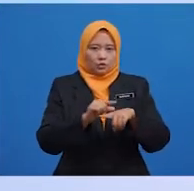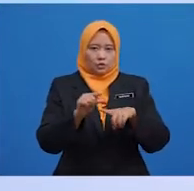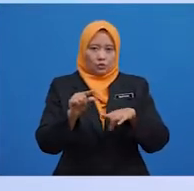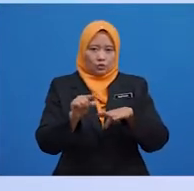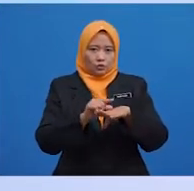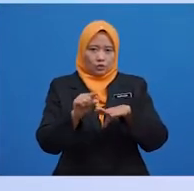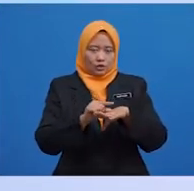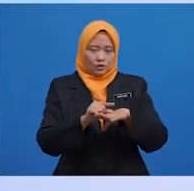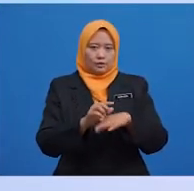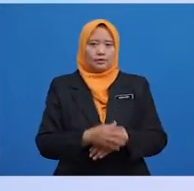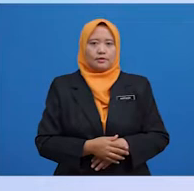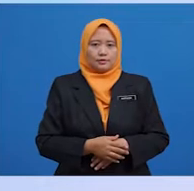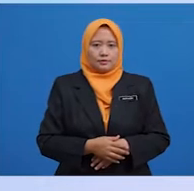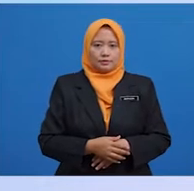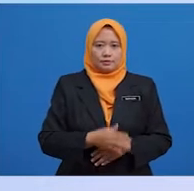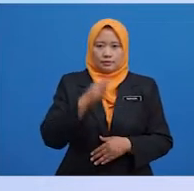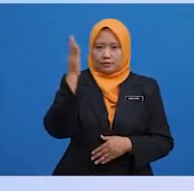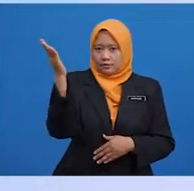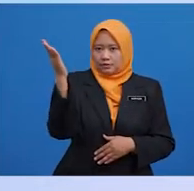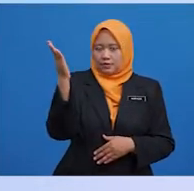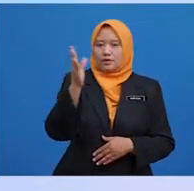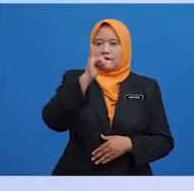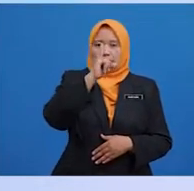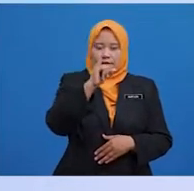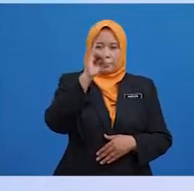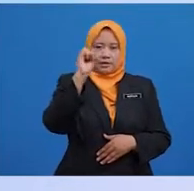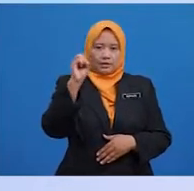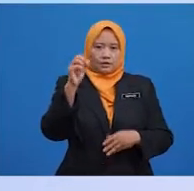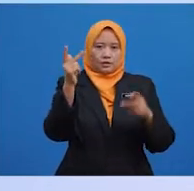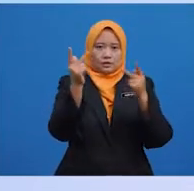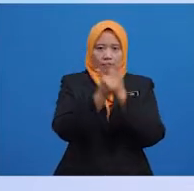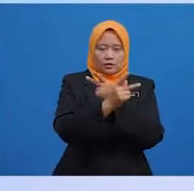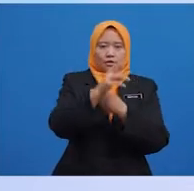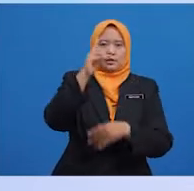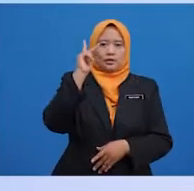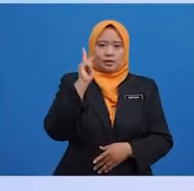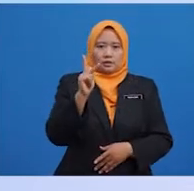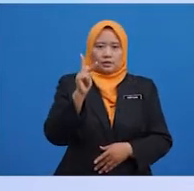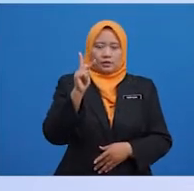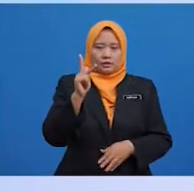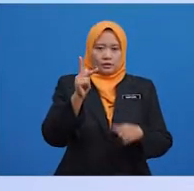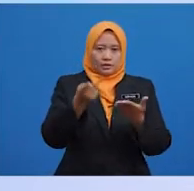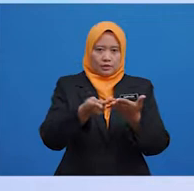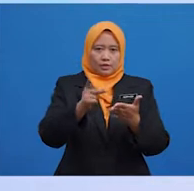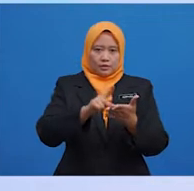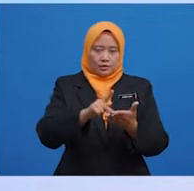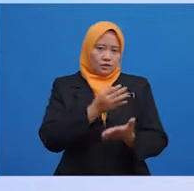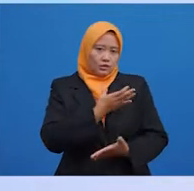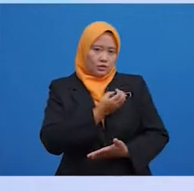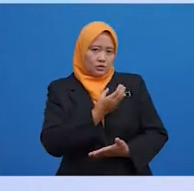formula berikut. Isi padu strok darab kadar denyutan jantung